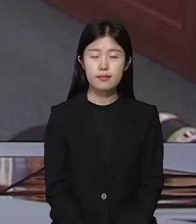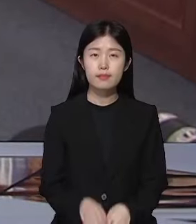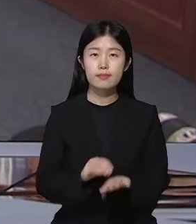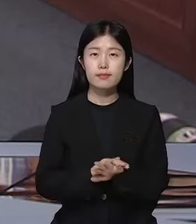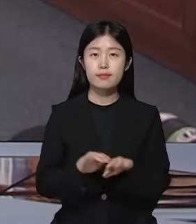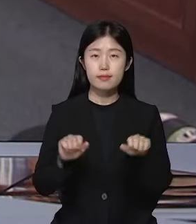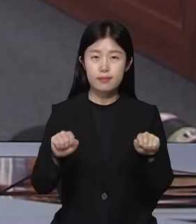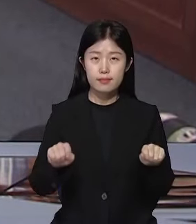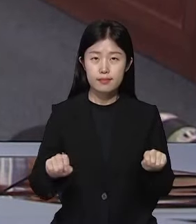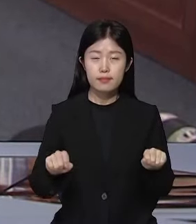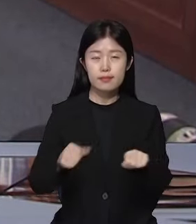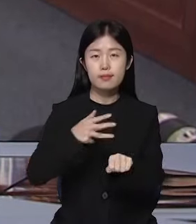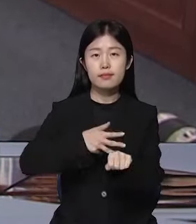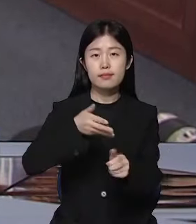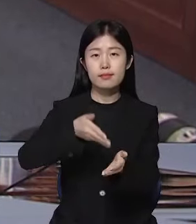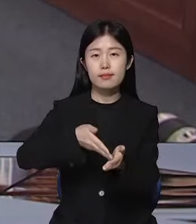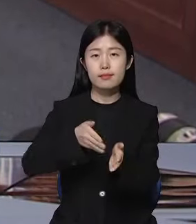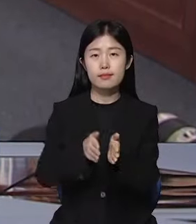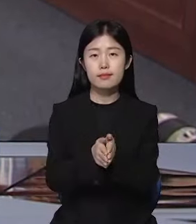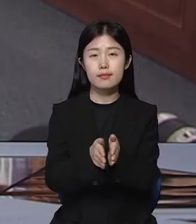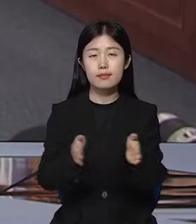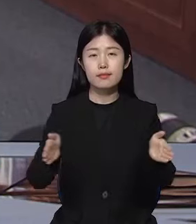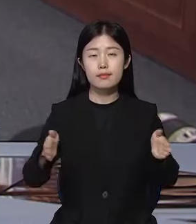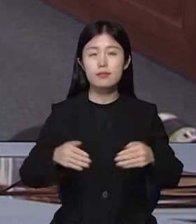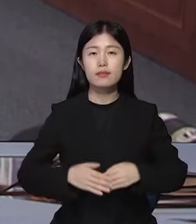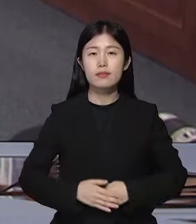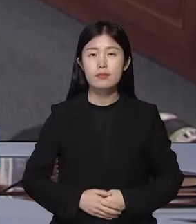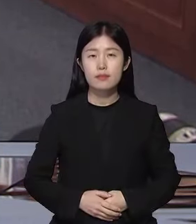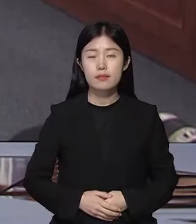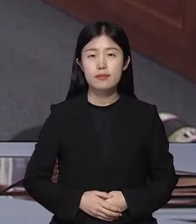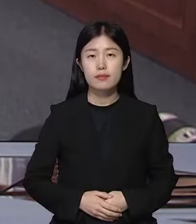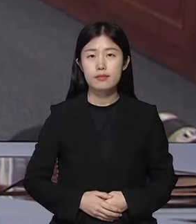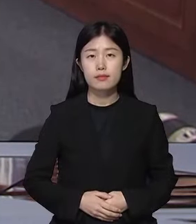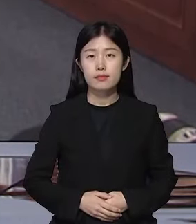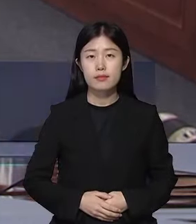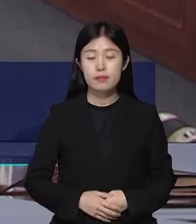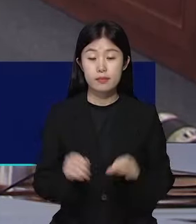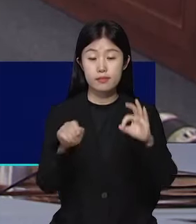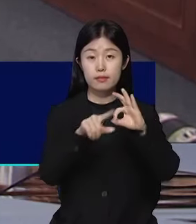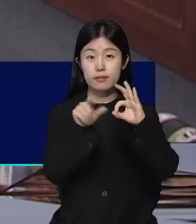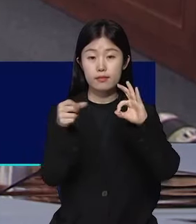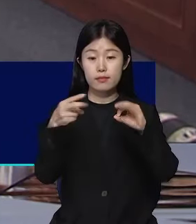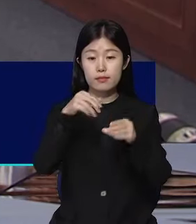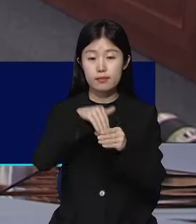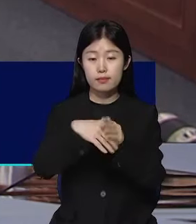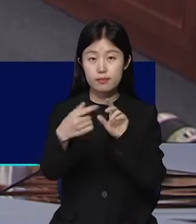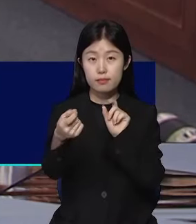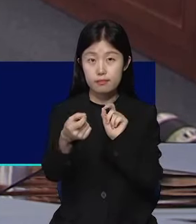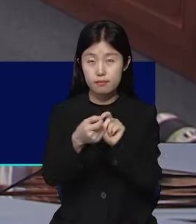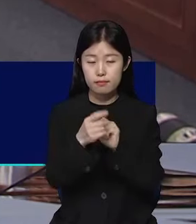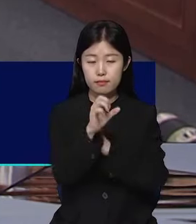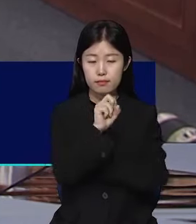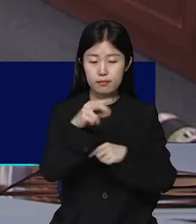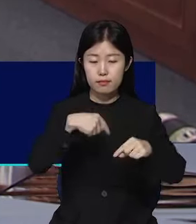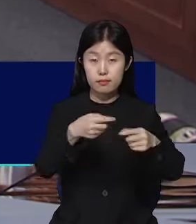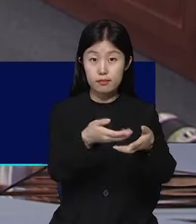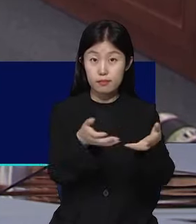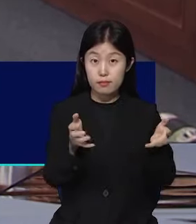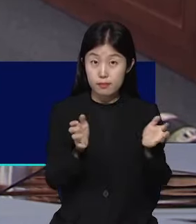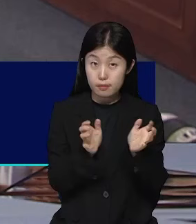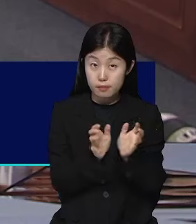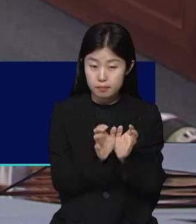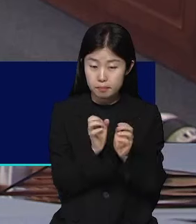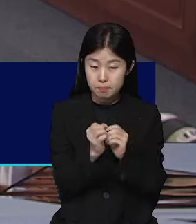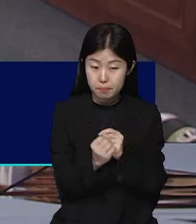시청자 여러분 안녕하십니까? KBC 8시 뉴스 시작합니다. 10월 재보궐선거를 앞두고 야당을 중심으로